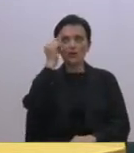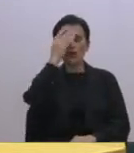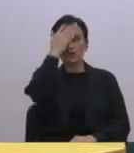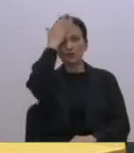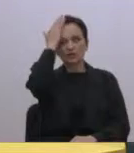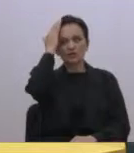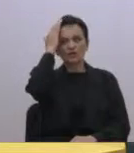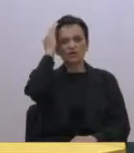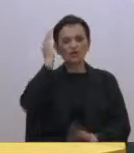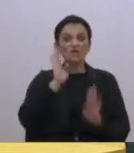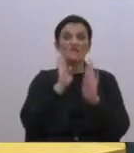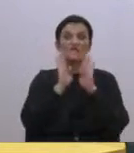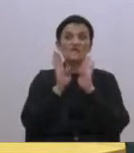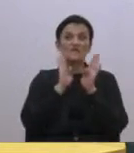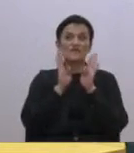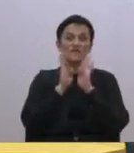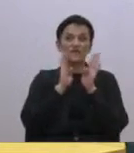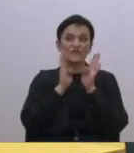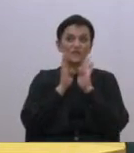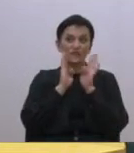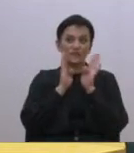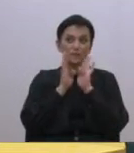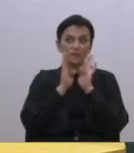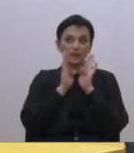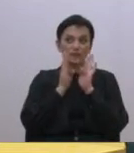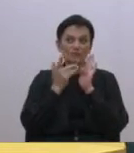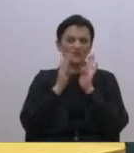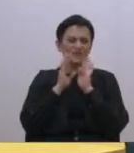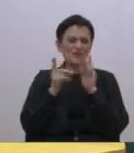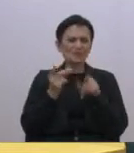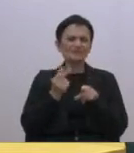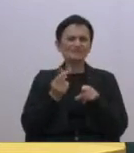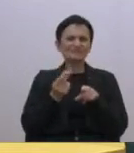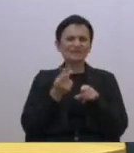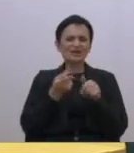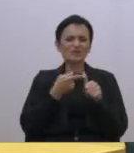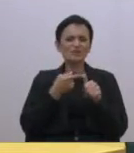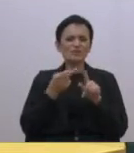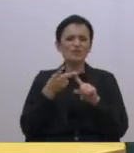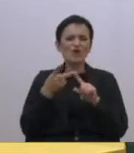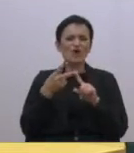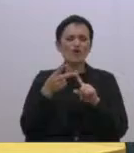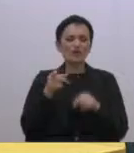რაღაცა ფეისბუქი და რა ქვია კაცო იმას,